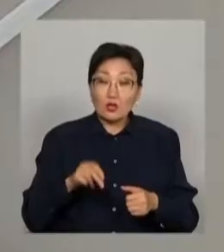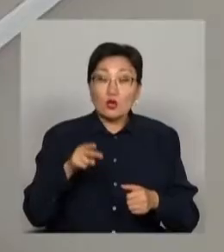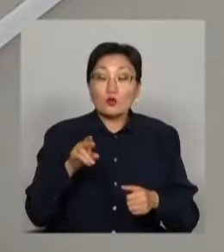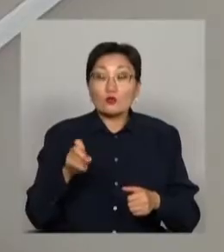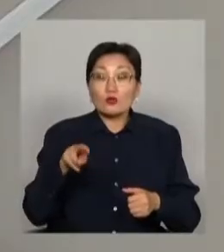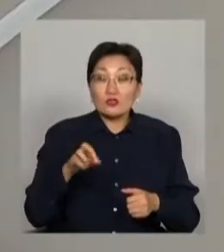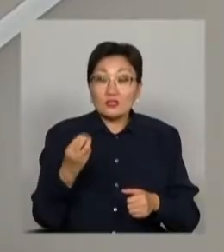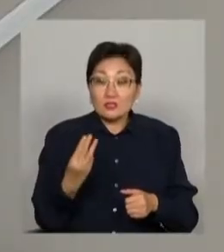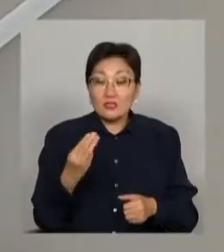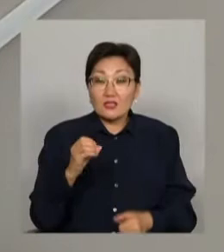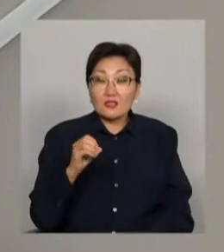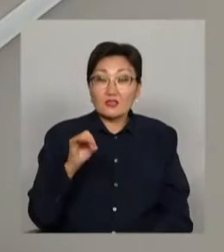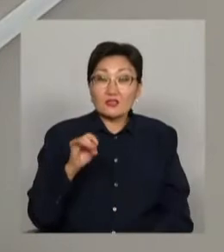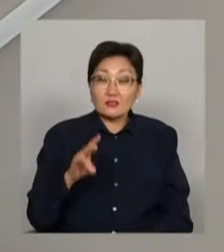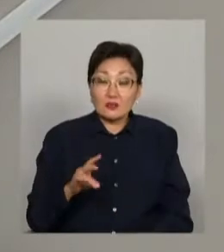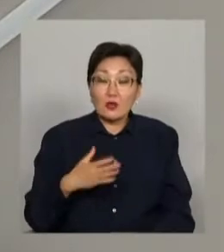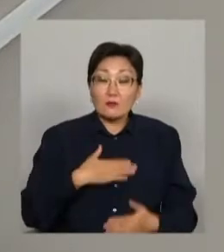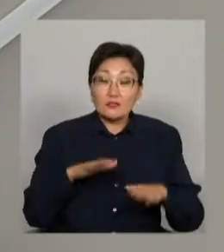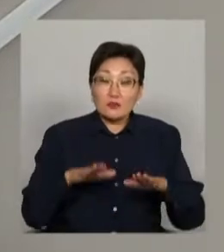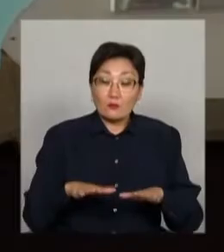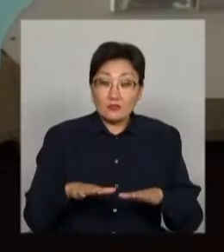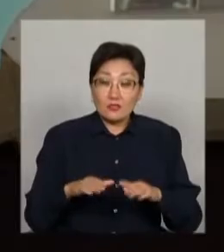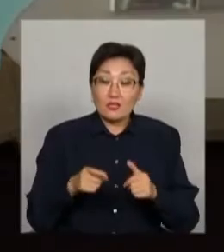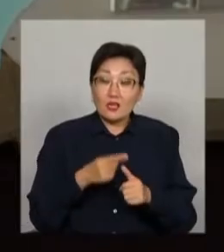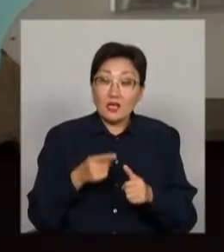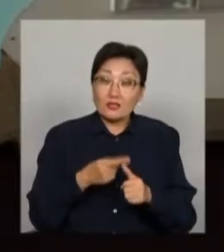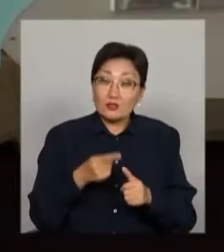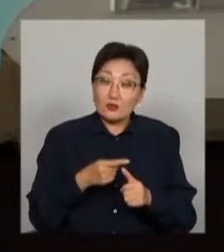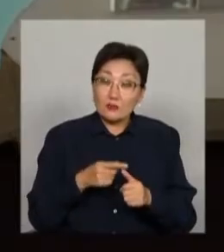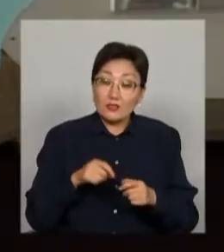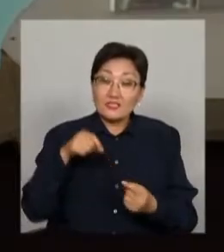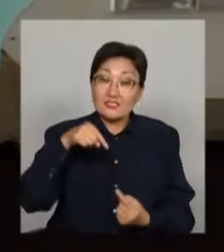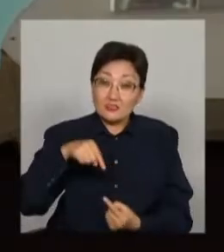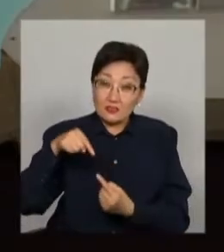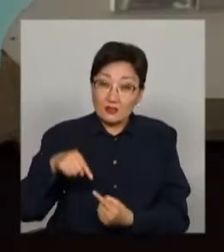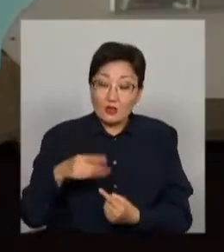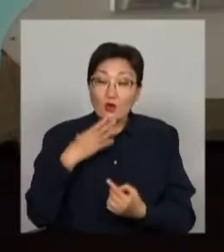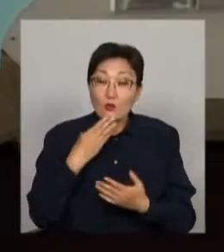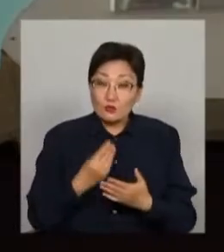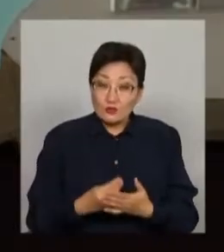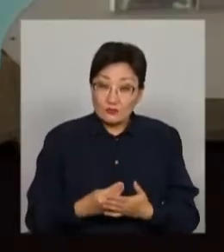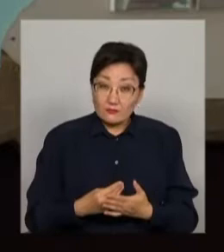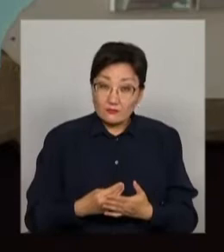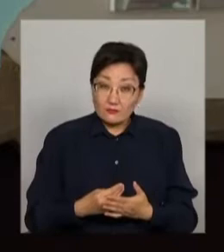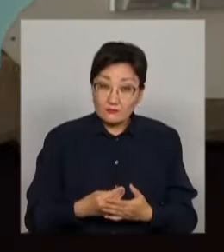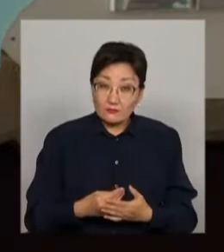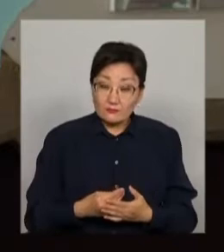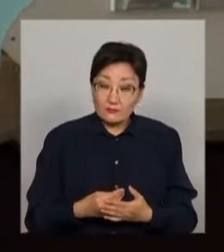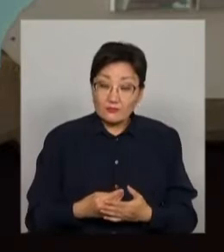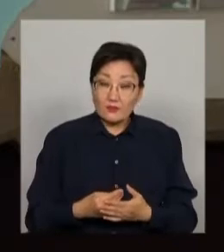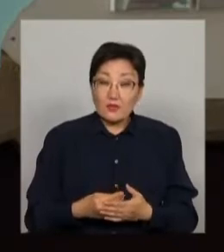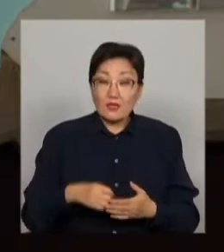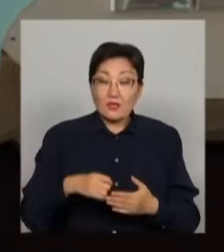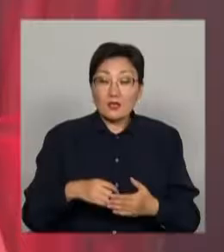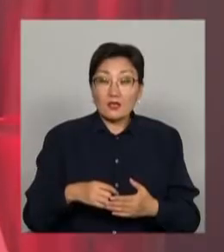Күләш, Есен деген өзіміздің жергілікті жердің атына сай, сонымен қатар өзінің жаңағы еліне